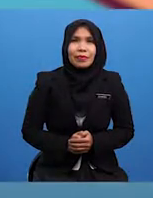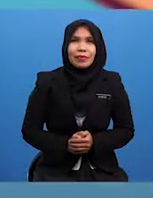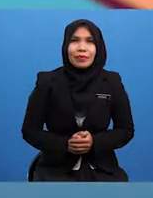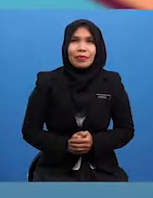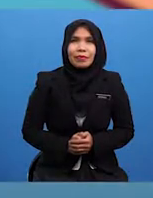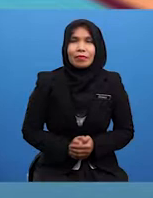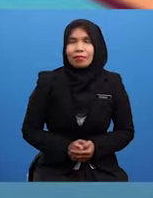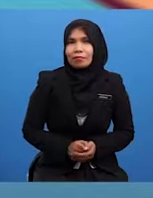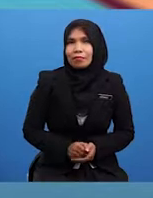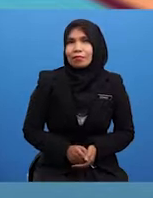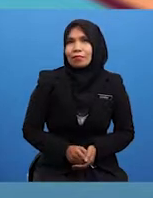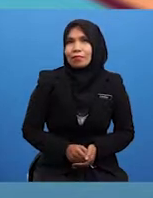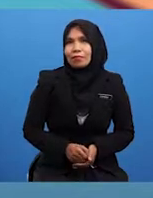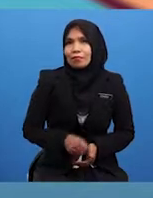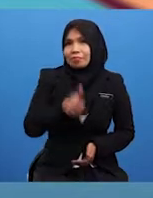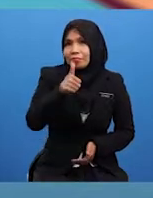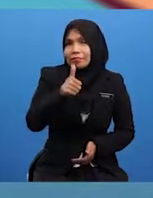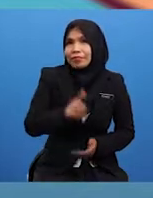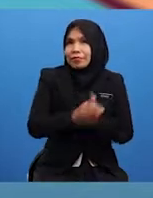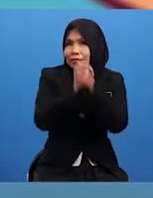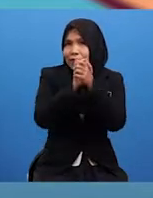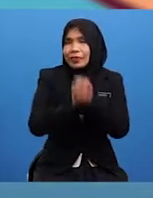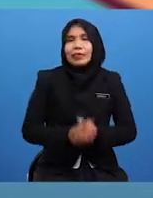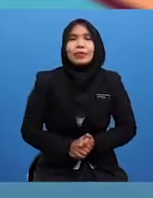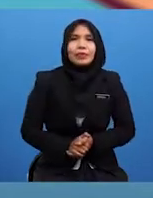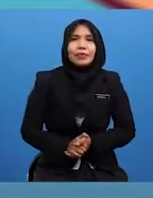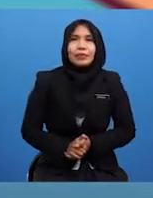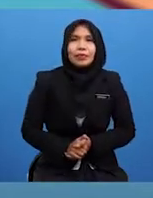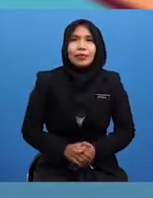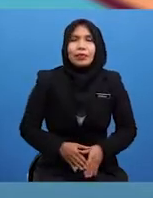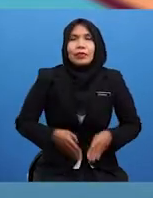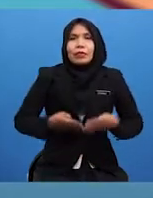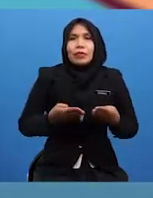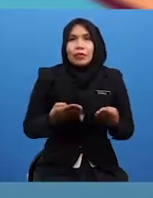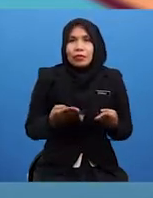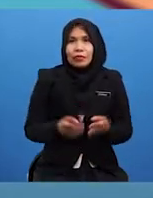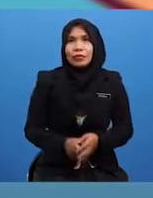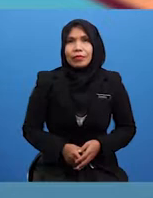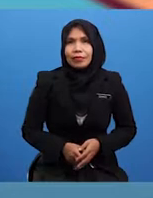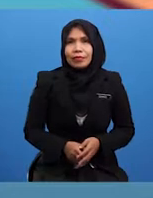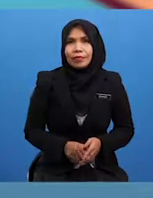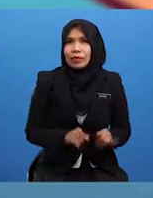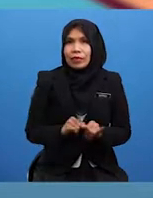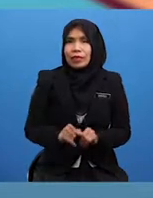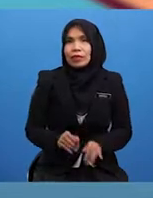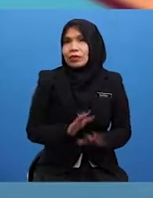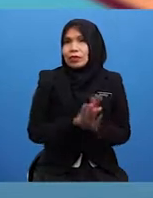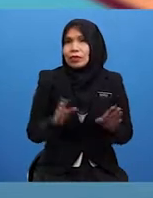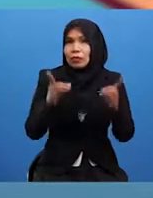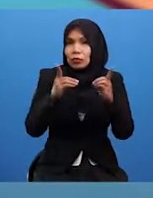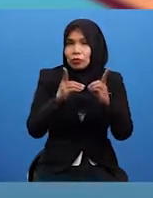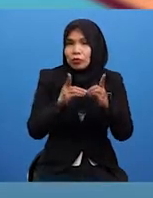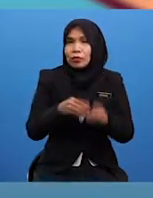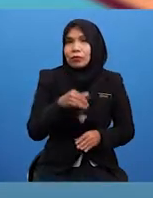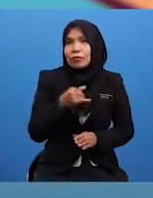Wah, tahniah kepada yang dapat melakar dengan tepat. Bagaimanapun, sekiranya kamu tidak menjumpai lakaran